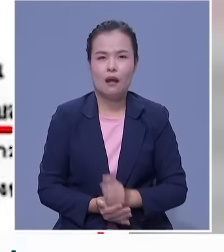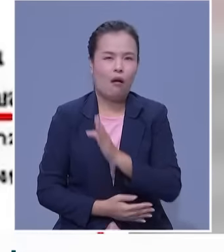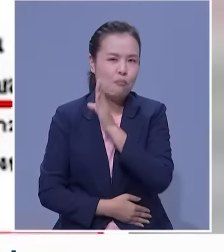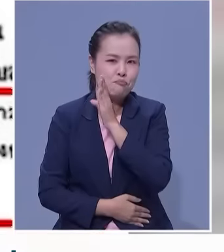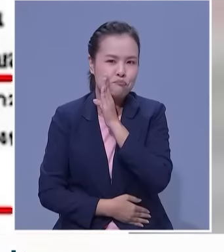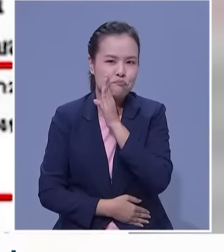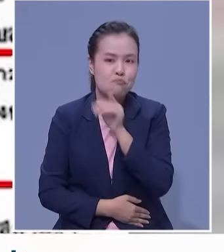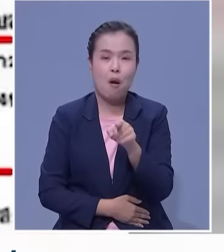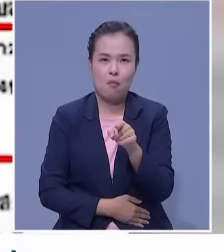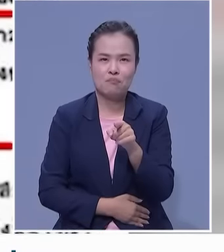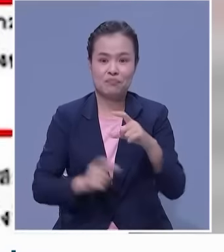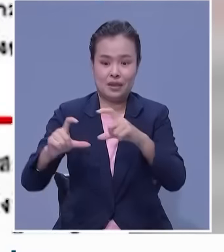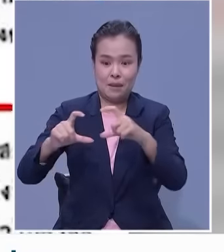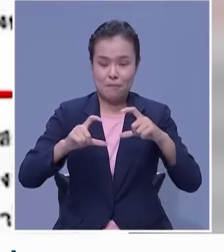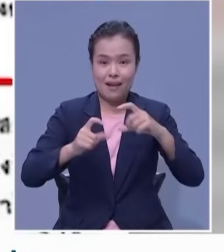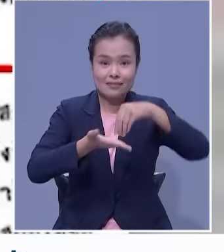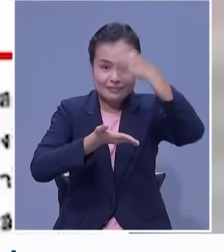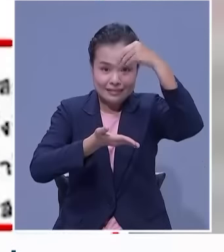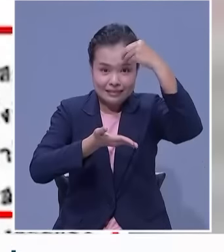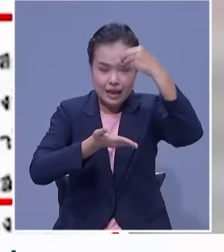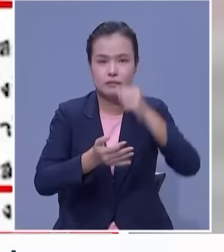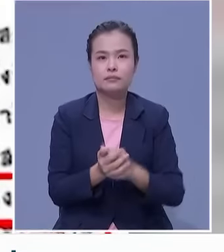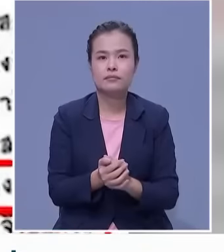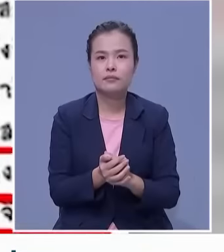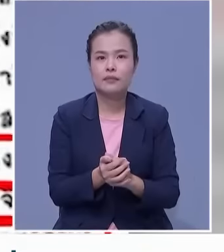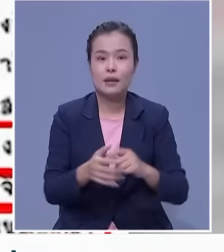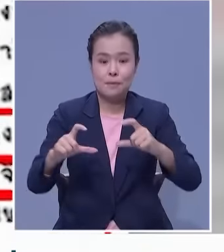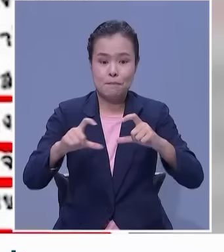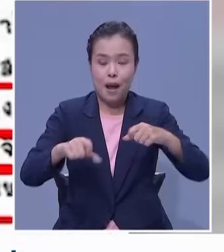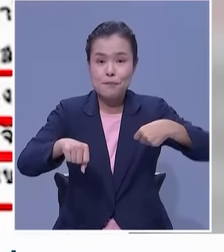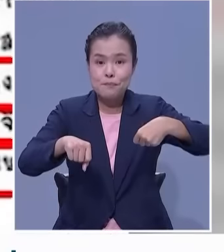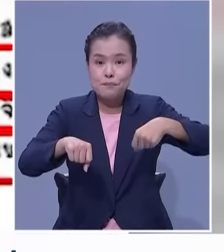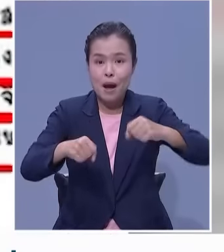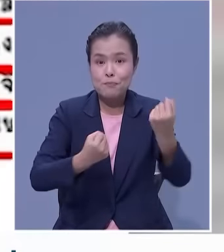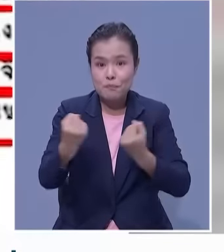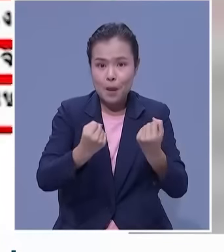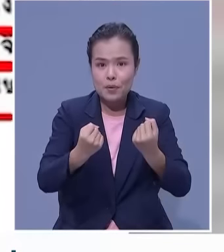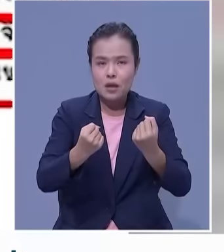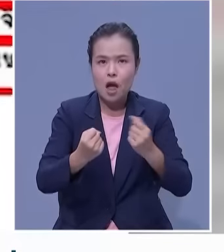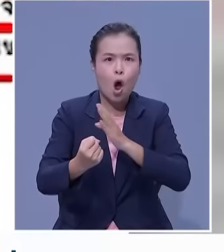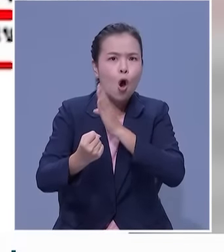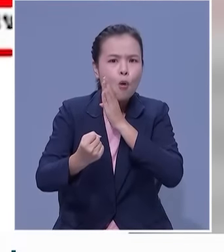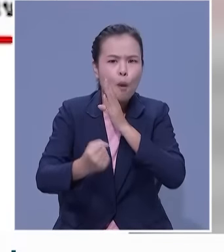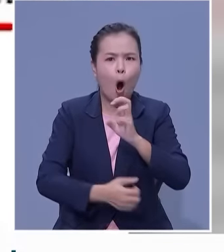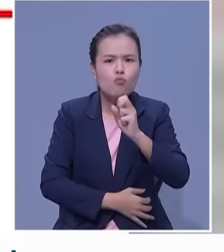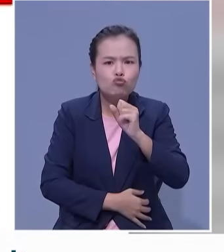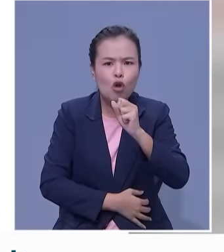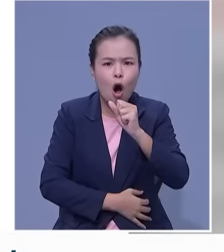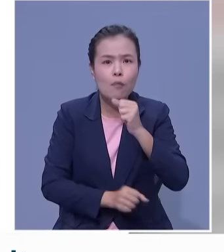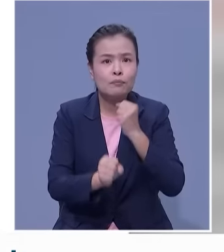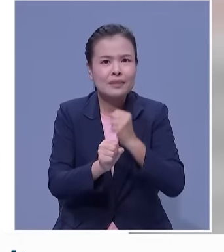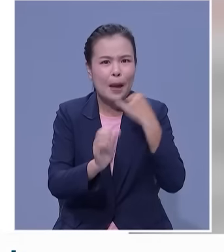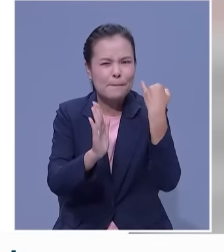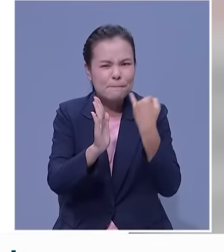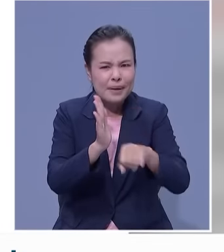แปลงโดยการใช้บัตรประจำตัวนักศึกษาแล้วก็ใบขับขี่ปลอมแปลงเข้าสอบแทนอันเป็นการกระทำผิดวินัย